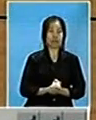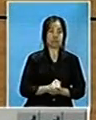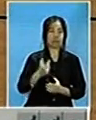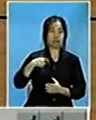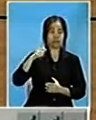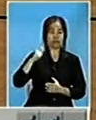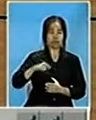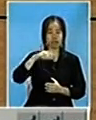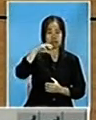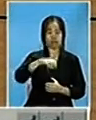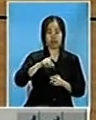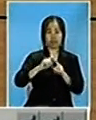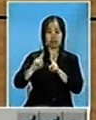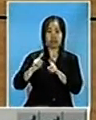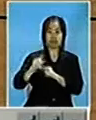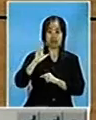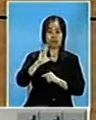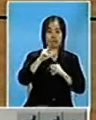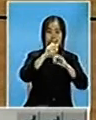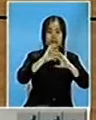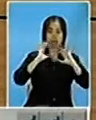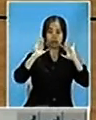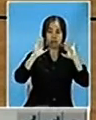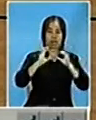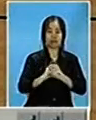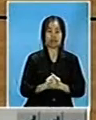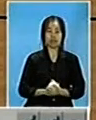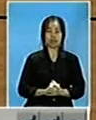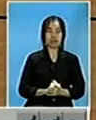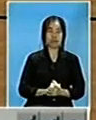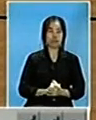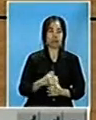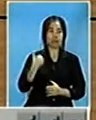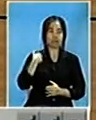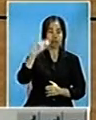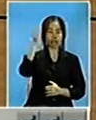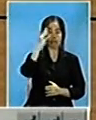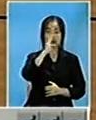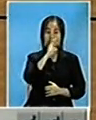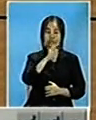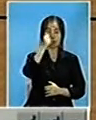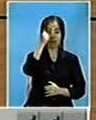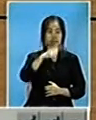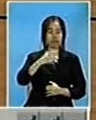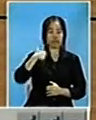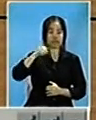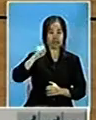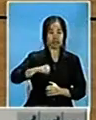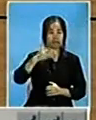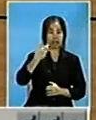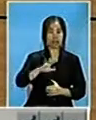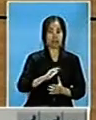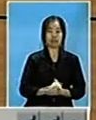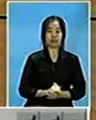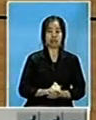รอื่นของรัฐนะครับท่านวิพากษ์วิจารณ์คำวินิจฉัยไม่ได้ครับเมื่อสักครู่นี้ท่านก็พูดนะ